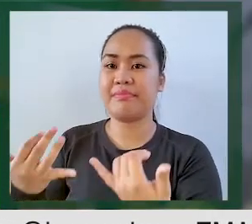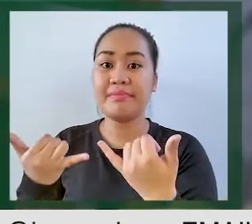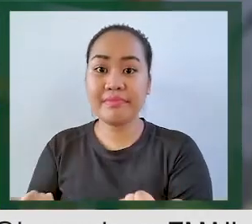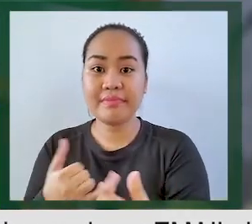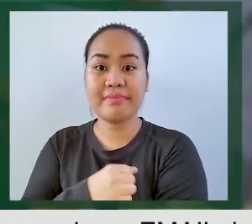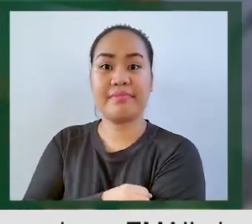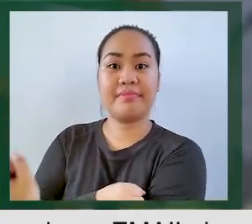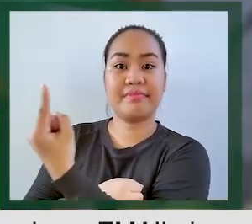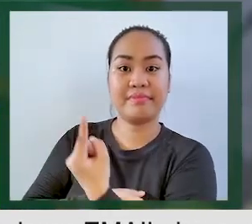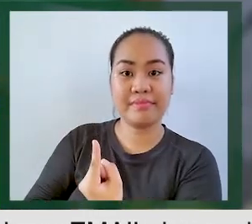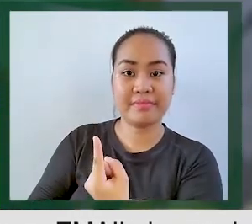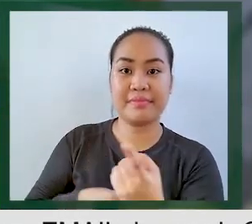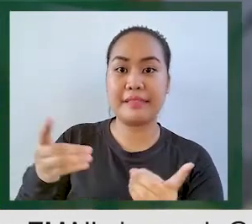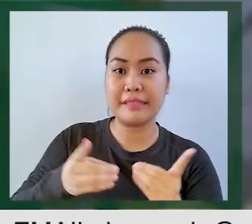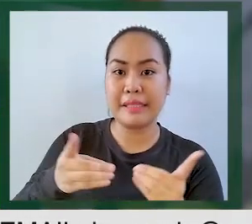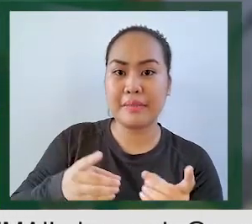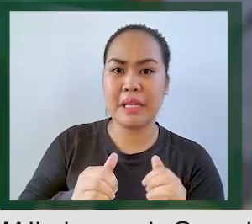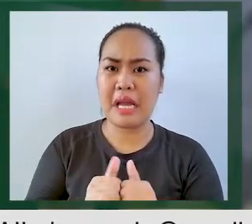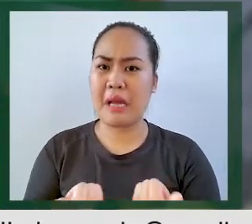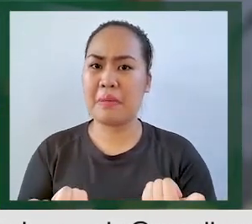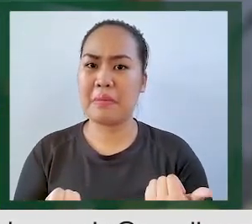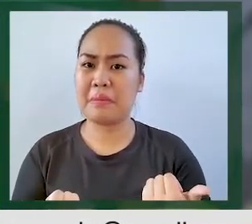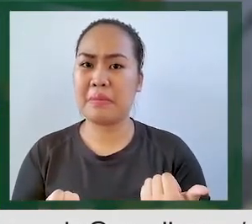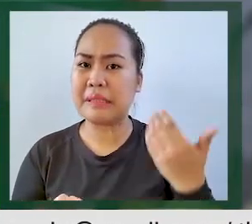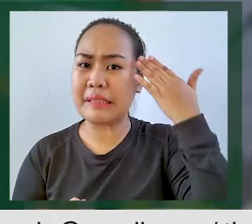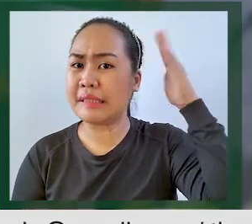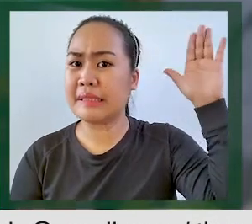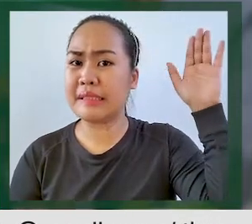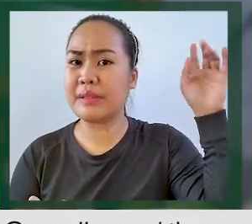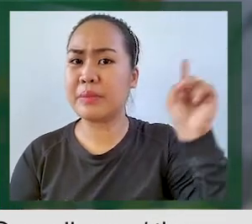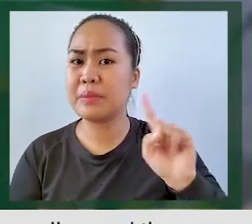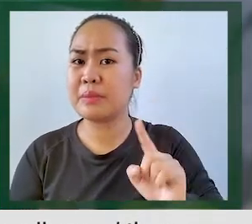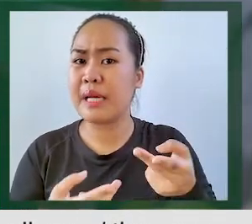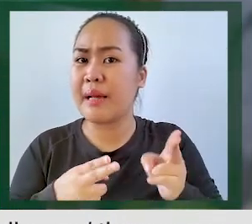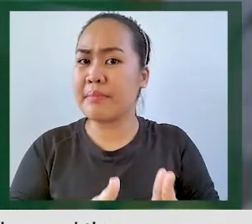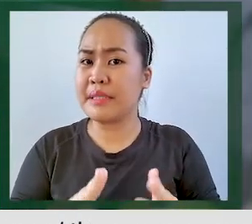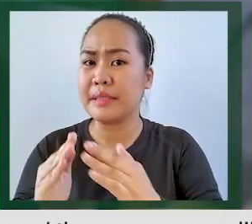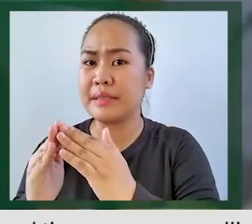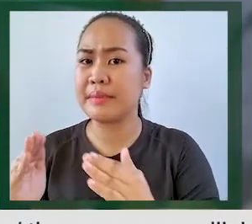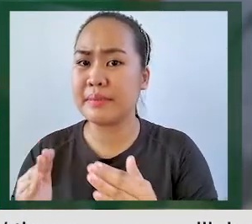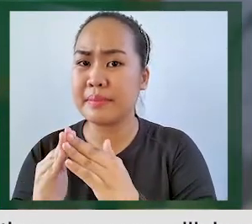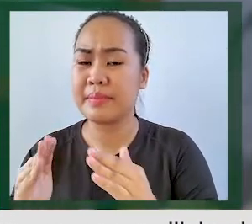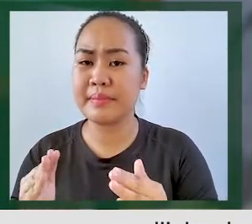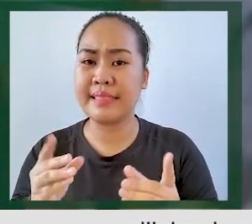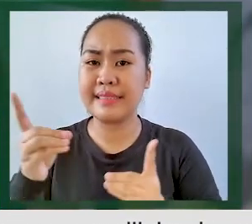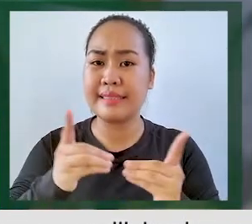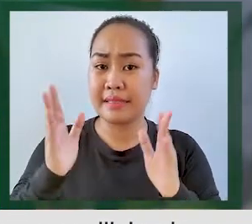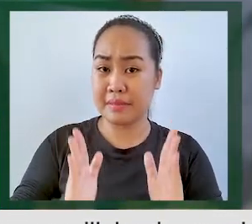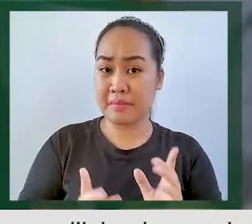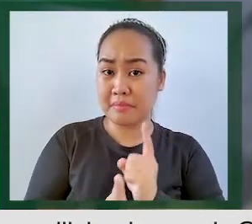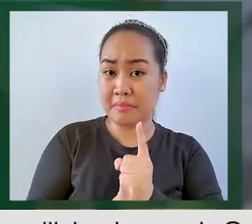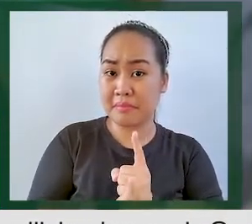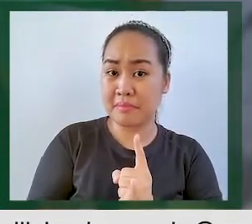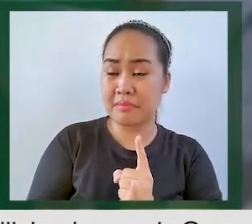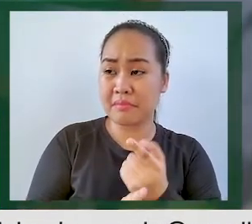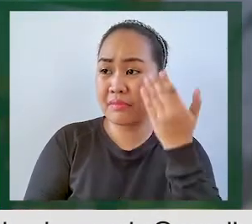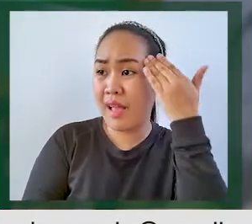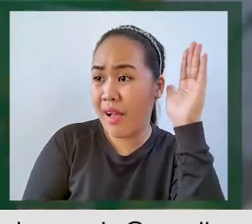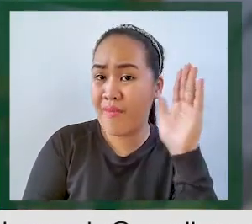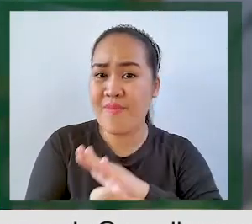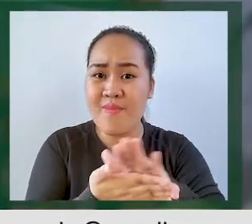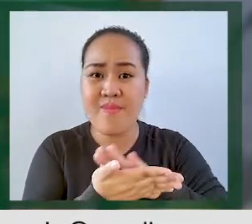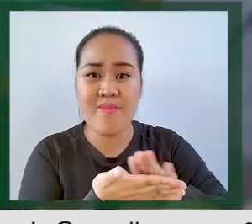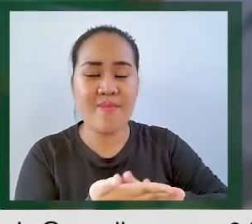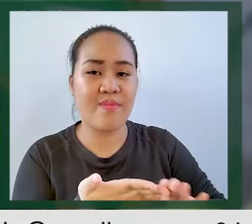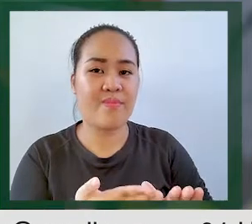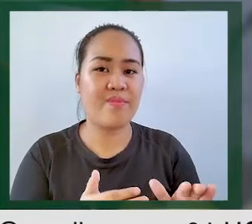uwi niya? O di kaya nakikipag-inuman siya sa kapitbahay, nakikipag-chismisan sa mga kapitbahay niya na walang